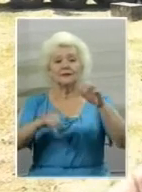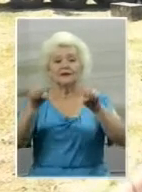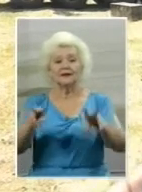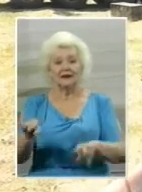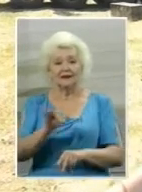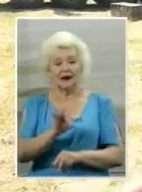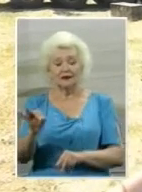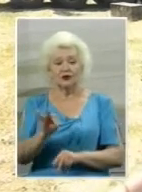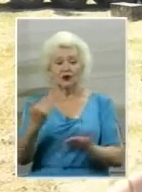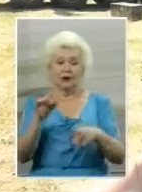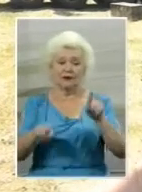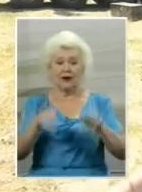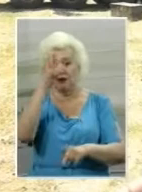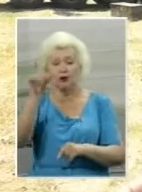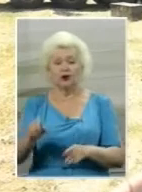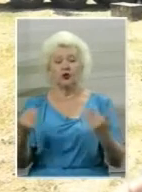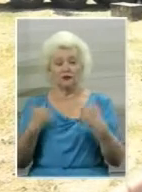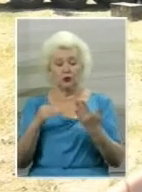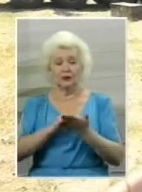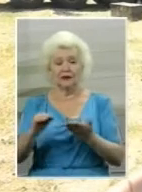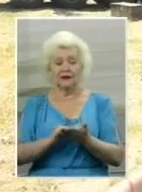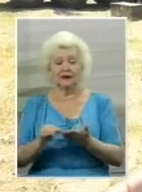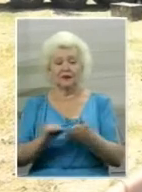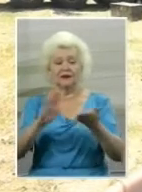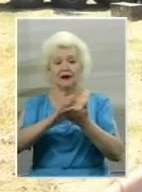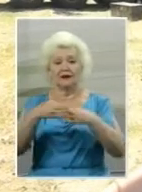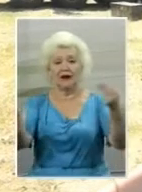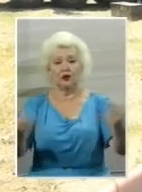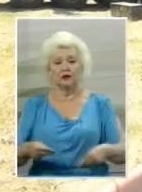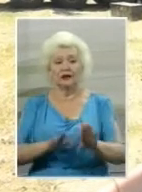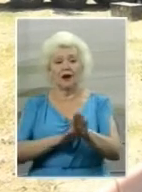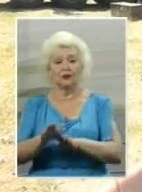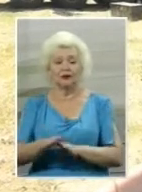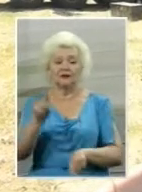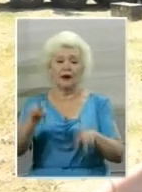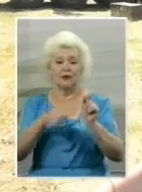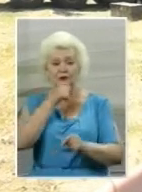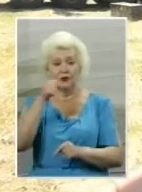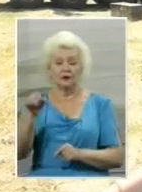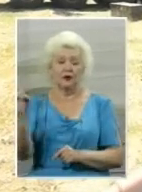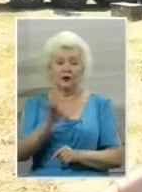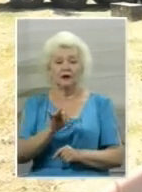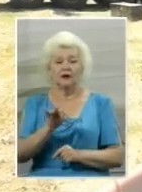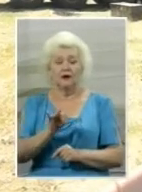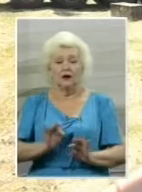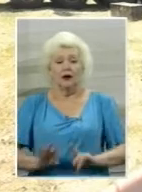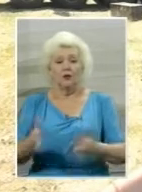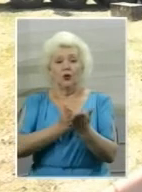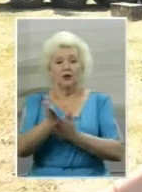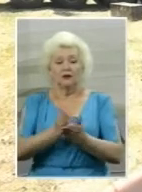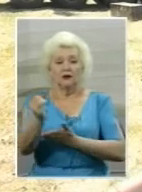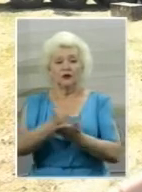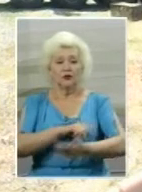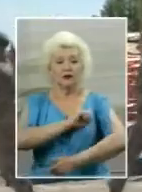спеціалізацію. І навіть вже деякі хлопці у нас записалися в контракти по досягненню певного віку і проходять службу в Збройних